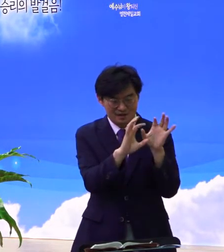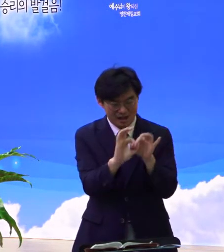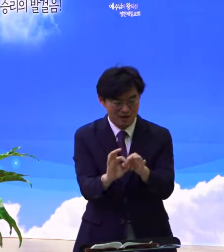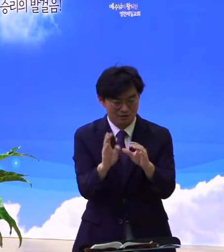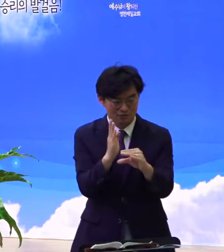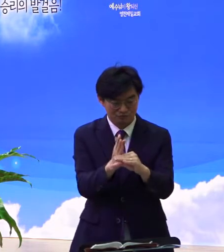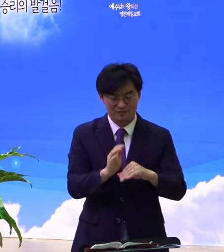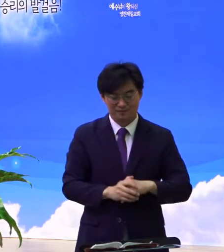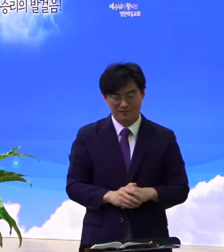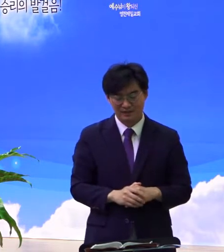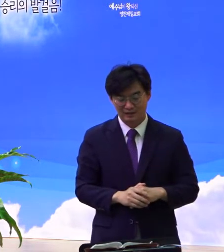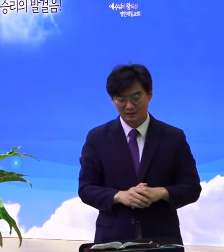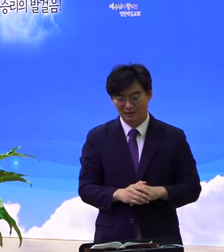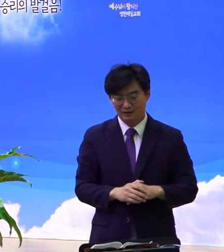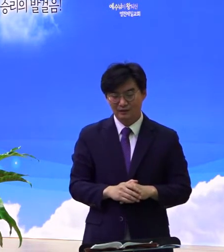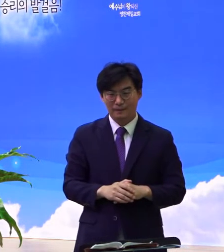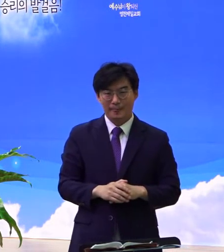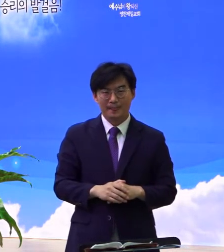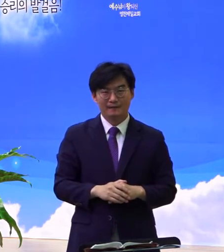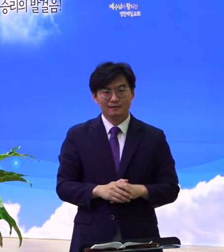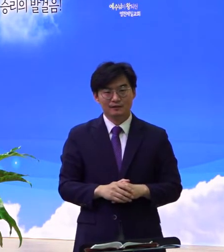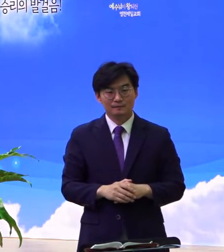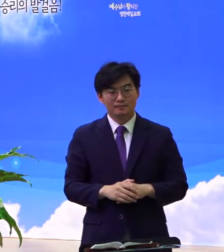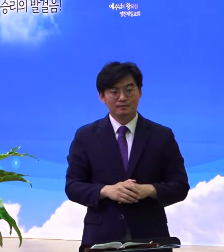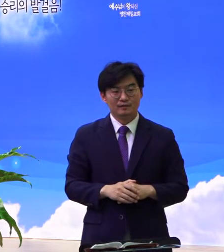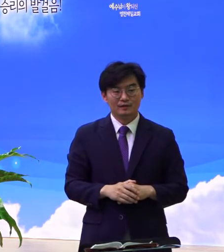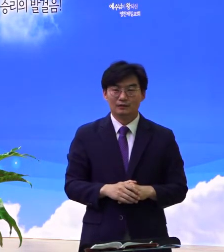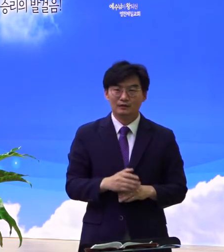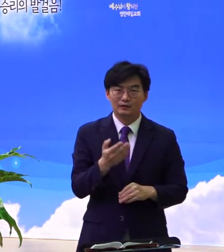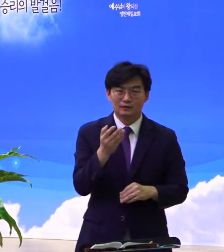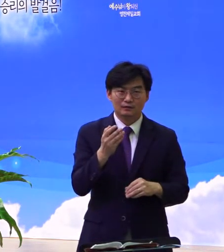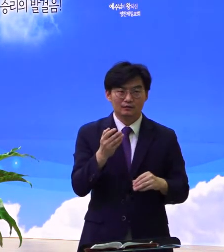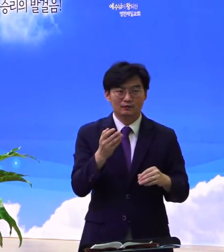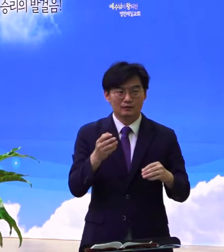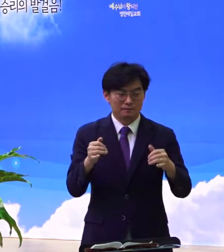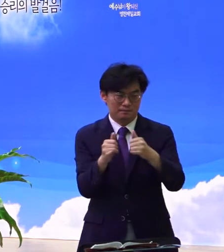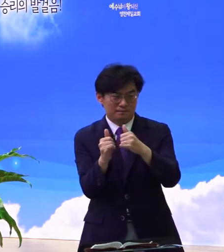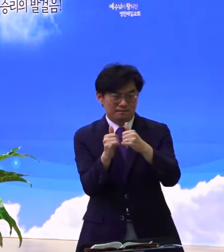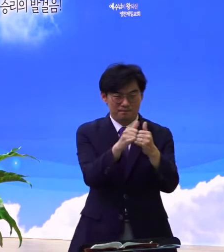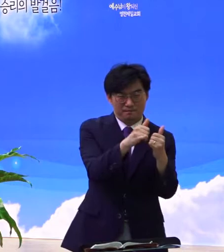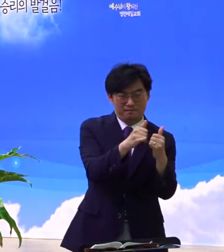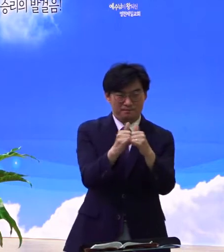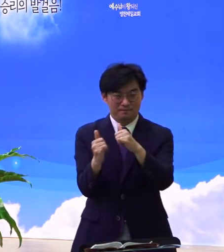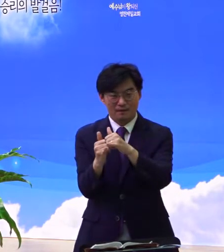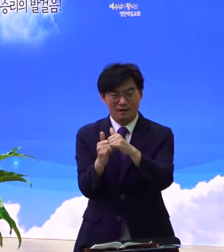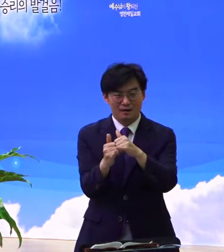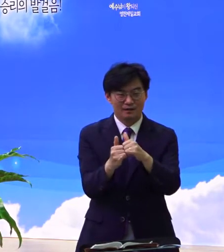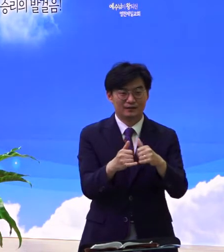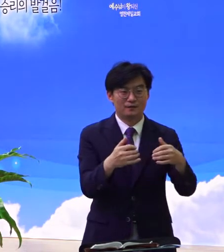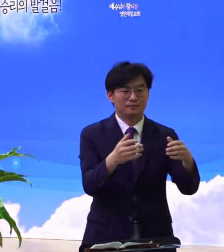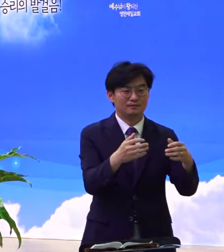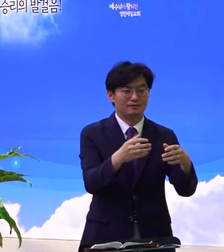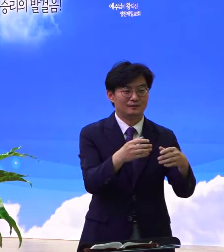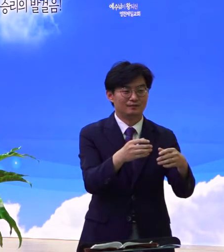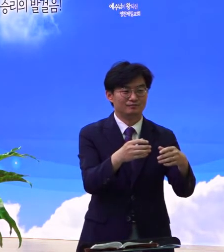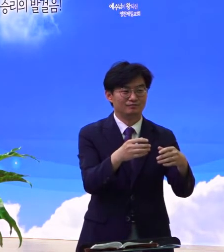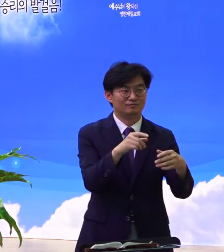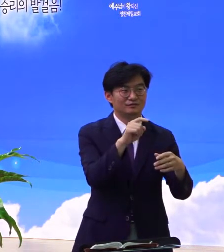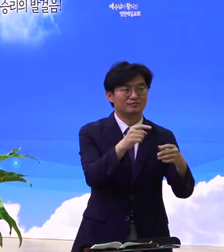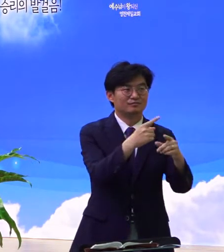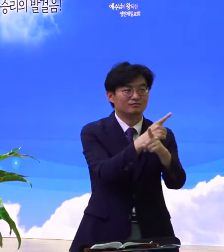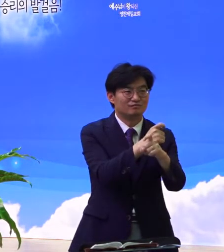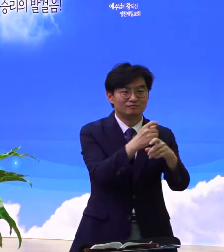무너졌습니다. 그래서 원인을 알아보려고 아람 왕과 신하들이 모여서 그것에 대해서 이야기했습니다. 그랬더니